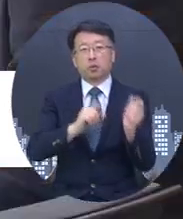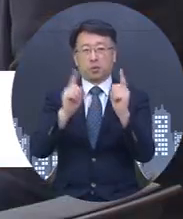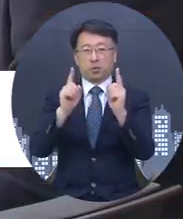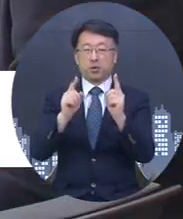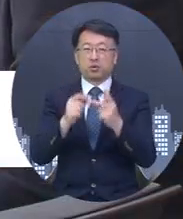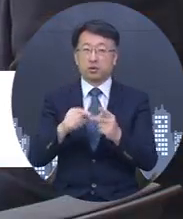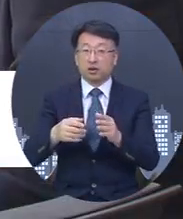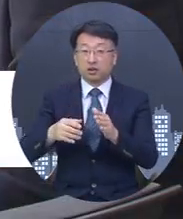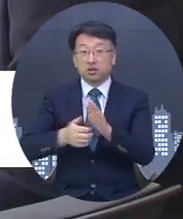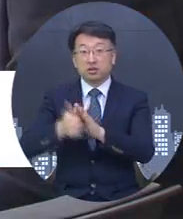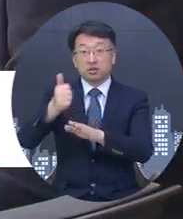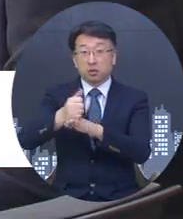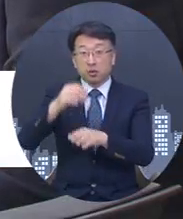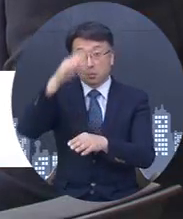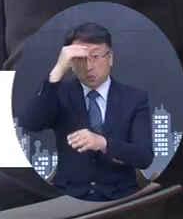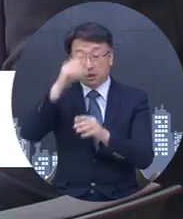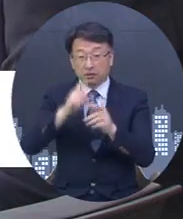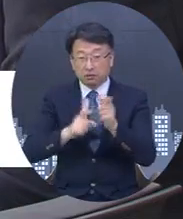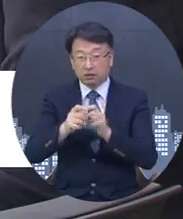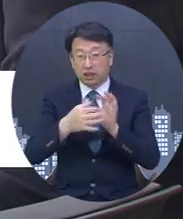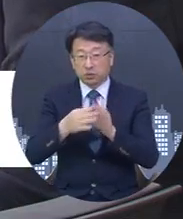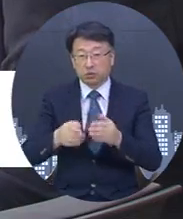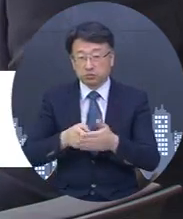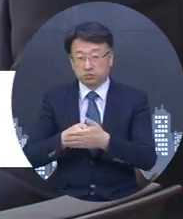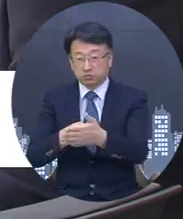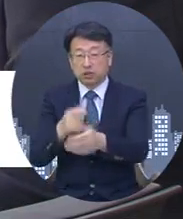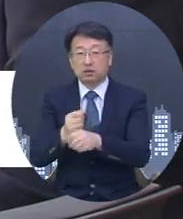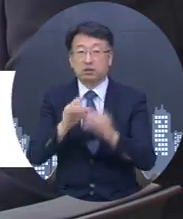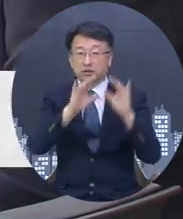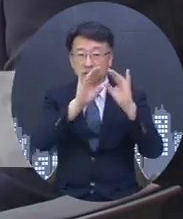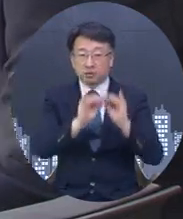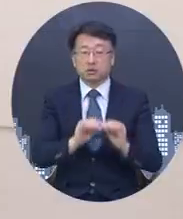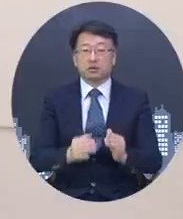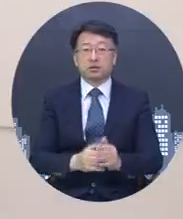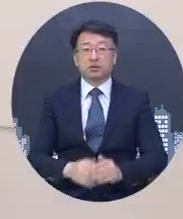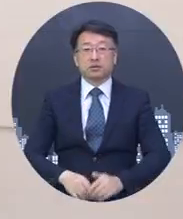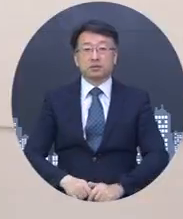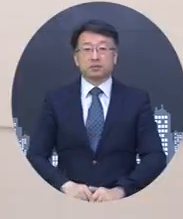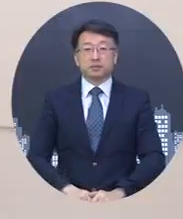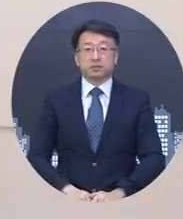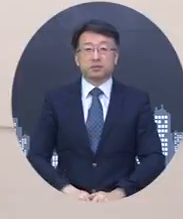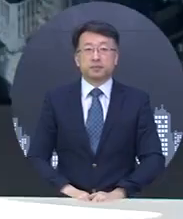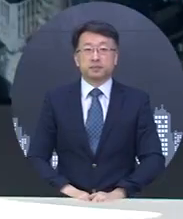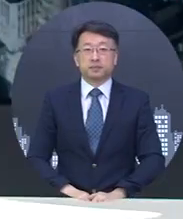협력 성공 모델을 지속적으로 추진하는 데 뜻을 모았습니다.